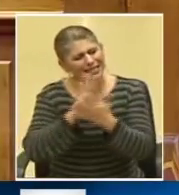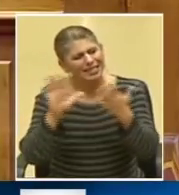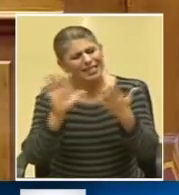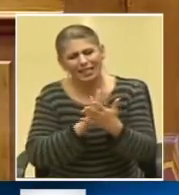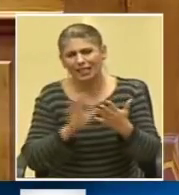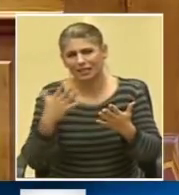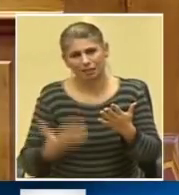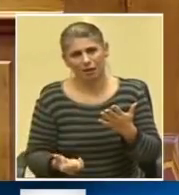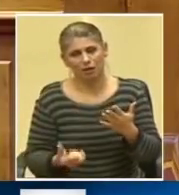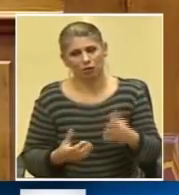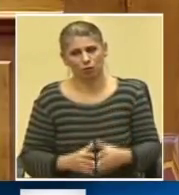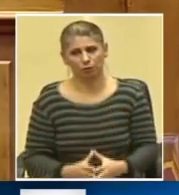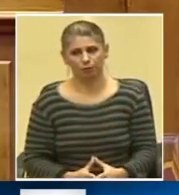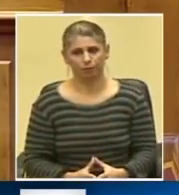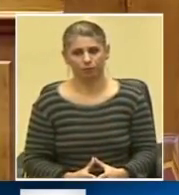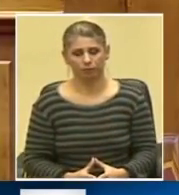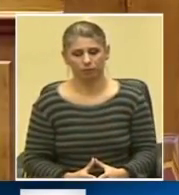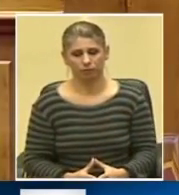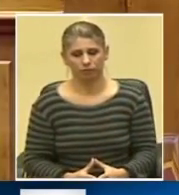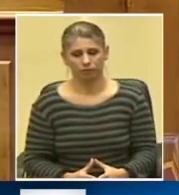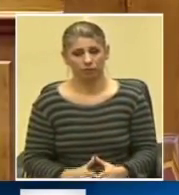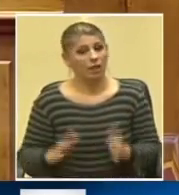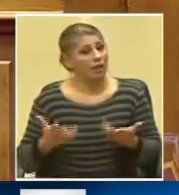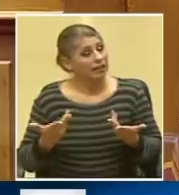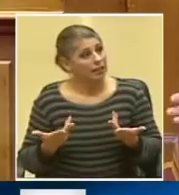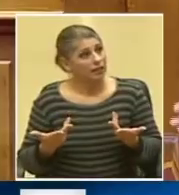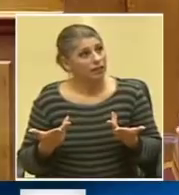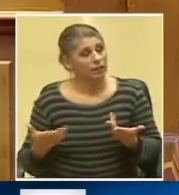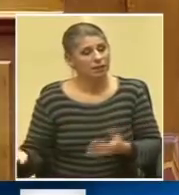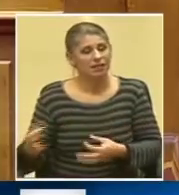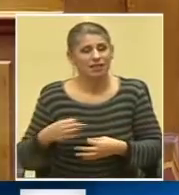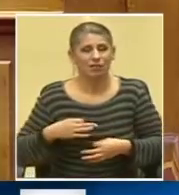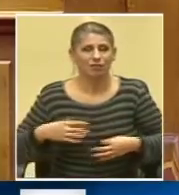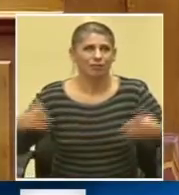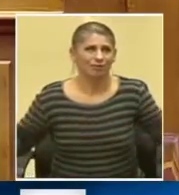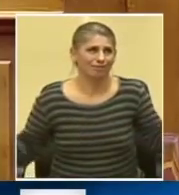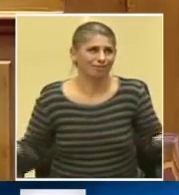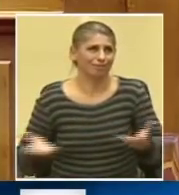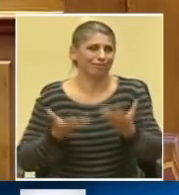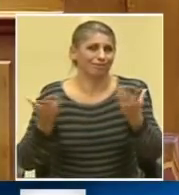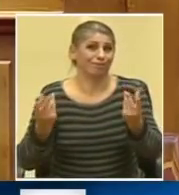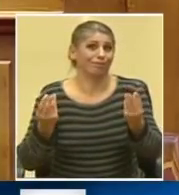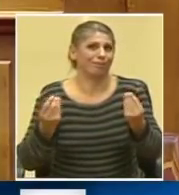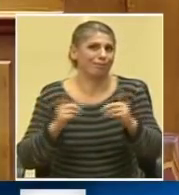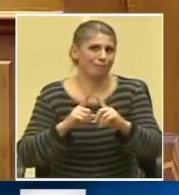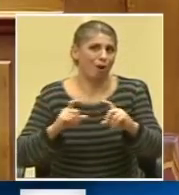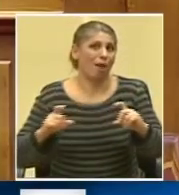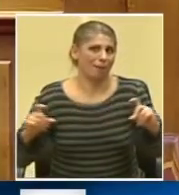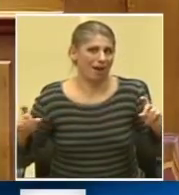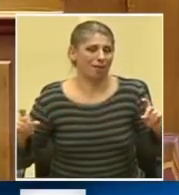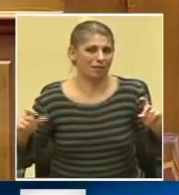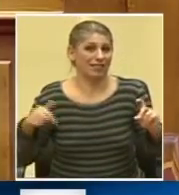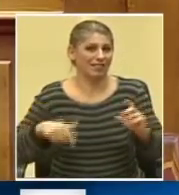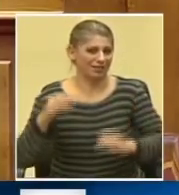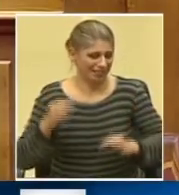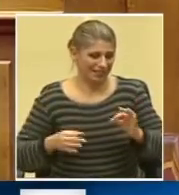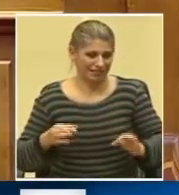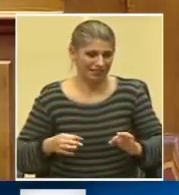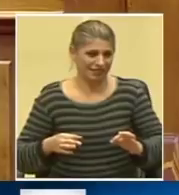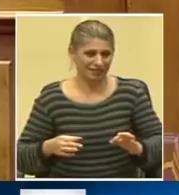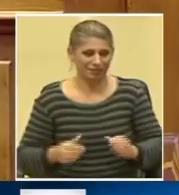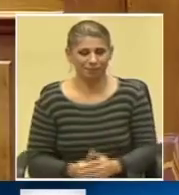υπάρχουν, γιατί μας έχουν πει τα χίλια όσα, εν πάση περιπτώσει, σε αυτή τη συζήτηση.